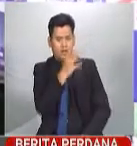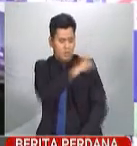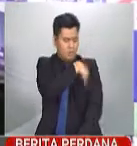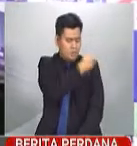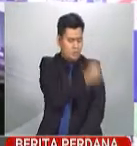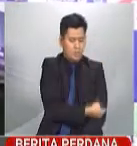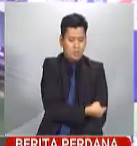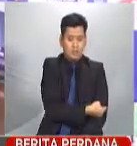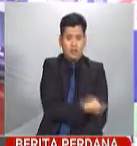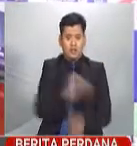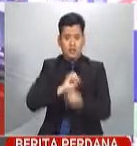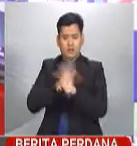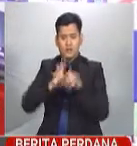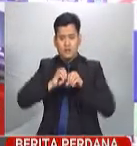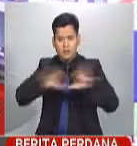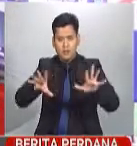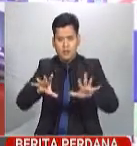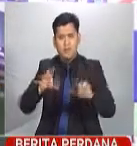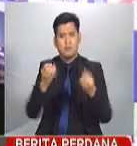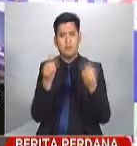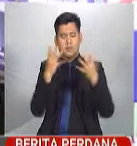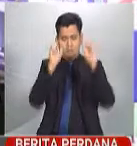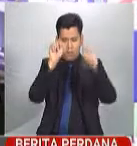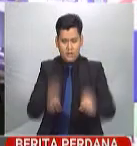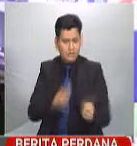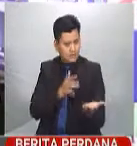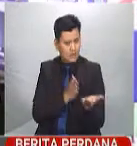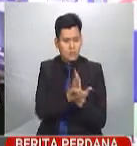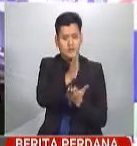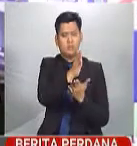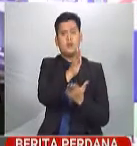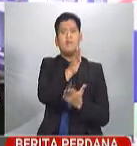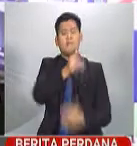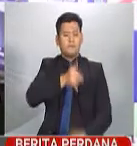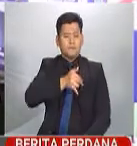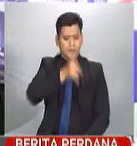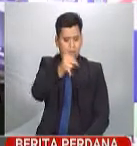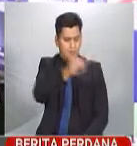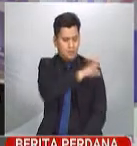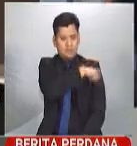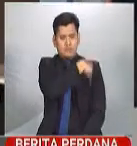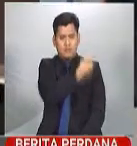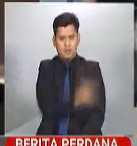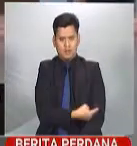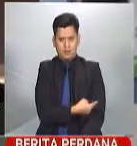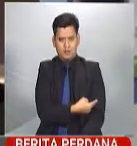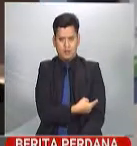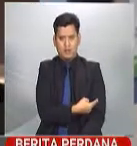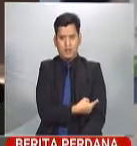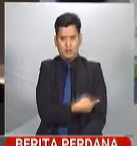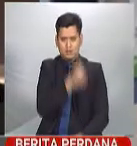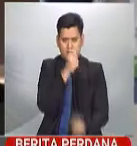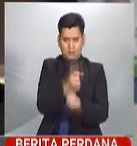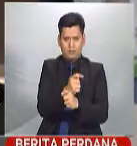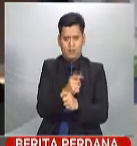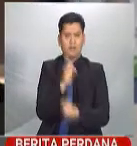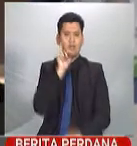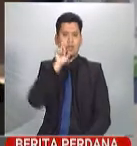ada tu banyak dan dia orang akan terus dapatkan rawatan ke hospital dan tak akan rasa risau.